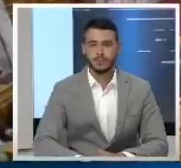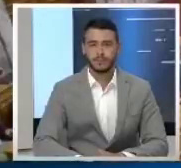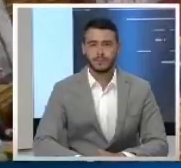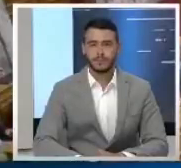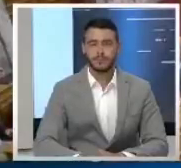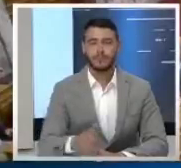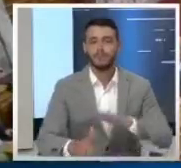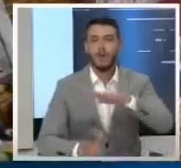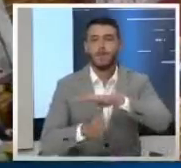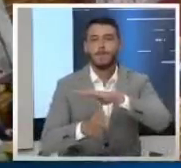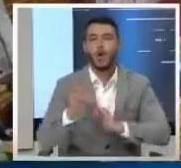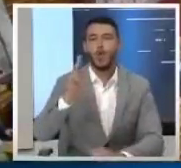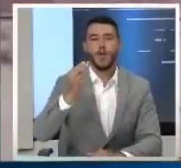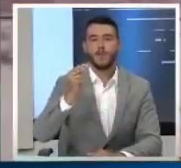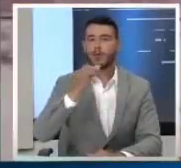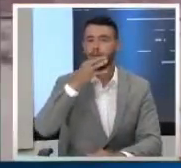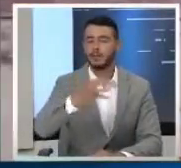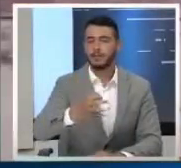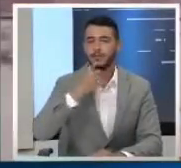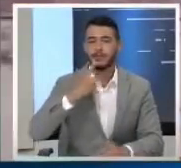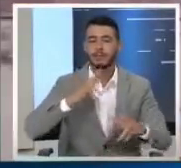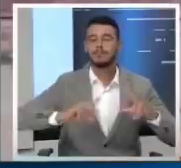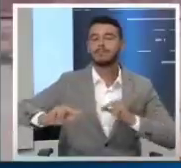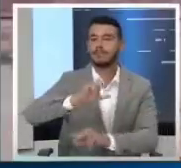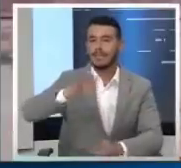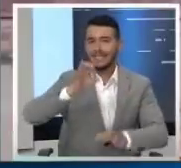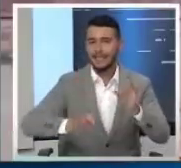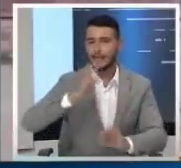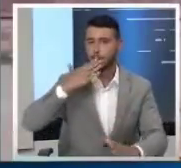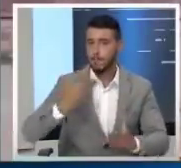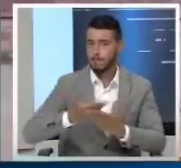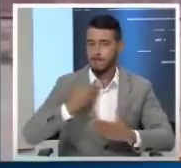Κυρίες και κύριοι συνάδελφοι, ολοκληρώθηκε η συζήτηση της πρώην μερεσίας